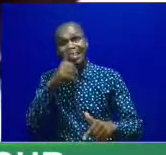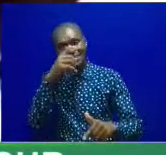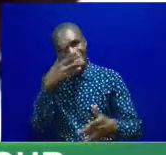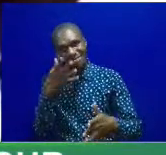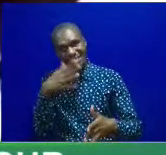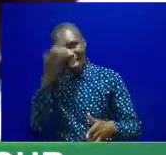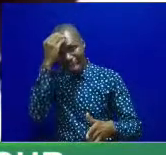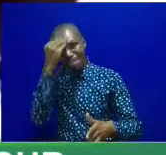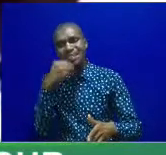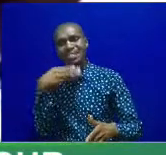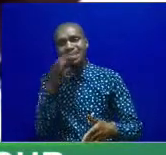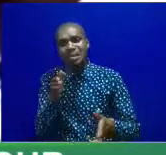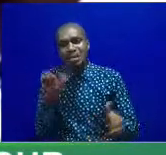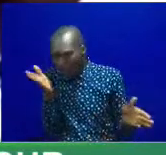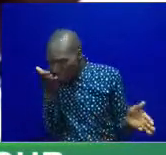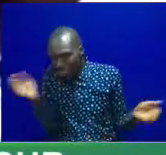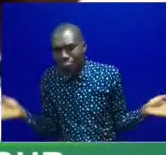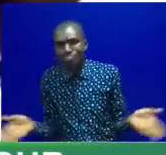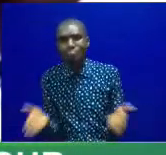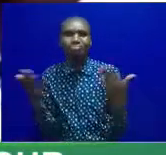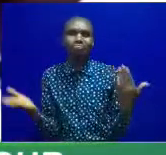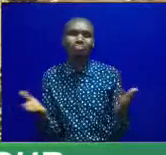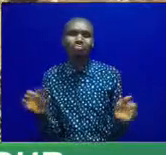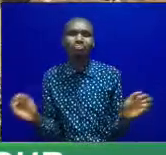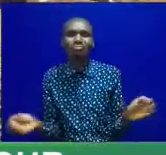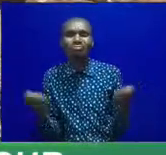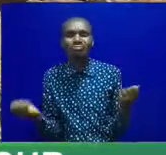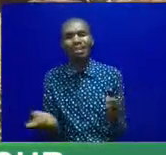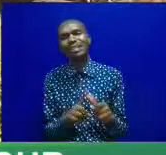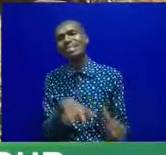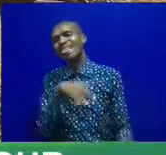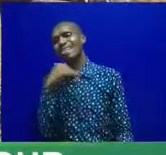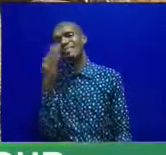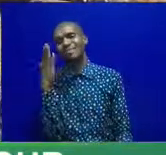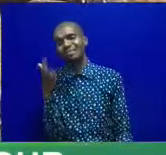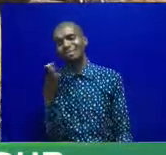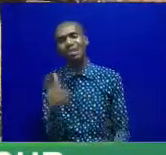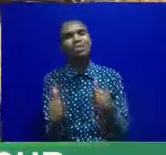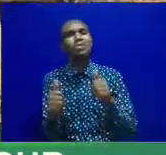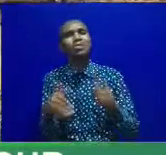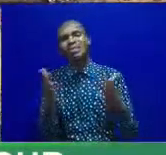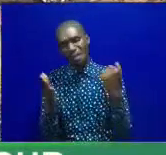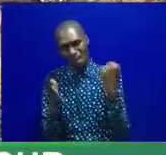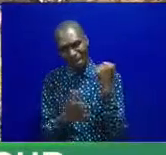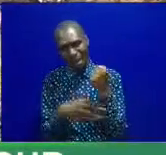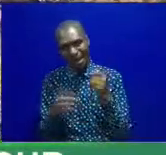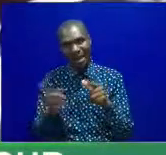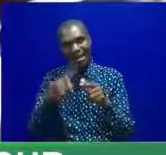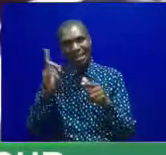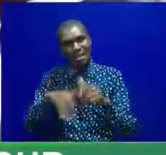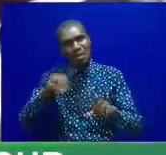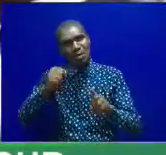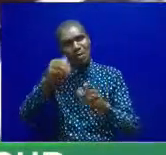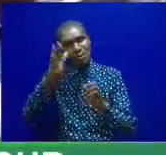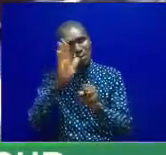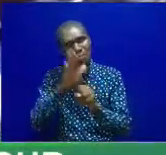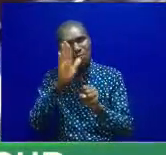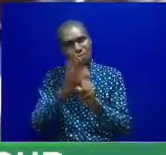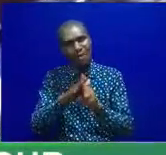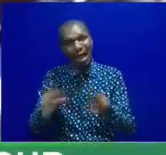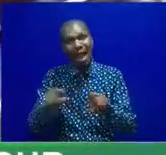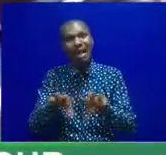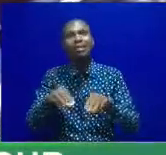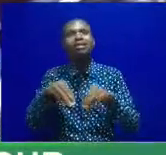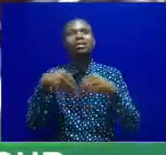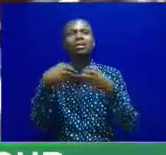na tumeona hilo ni jambo ambalo linahitaji tutie mkazo kabisa